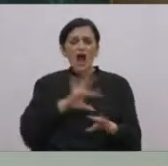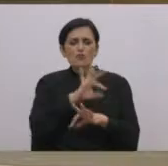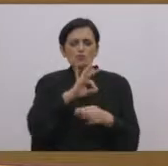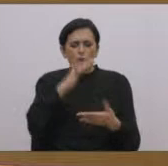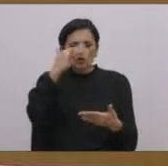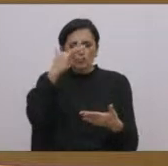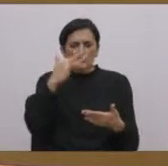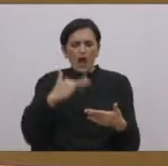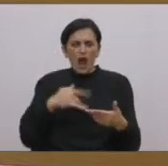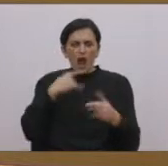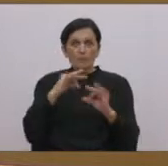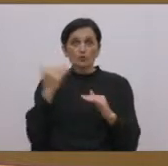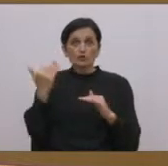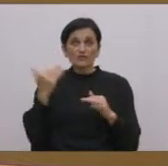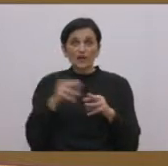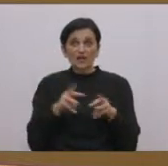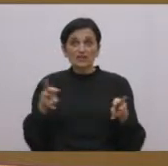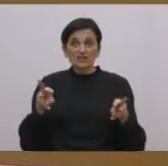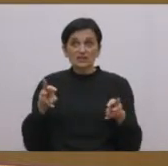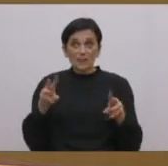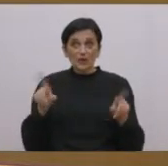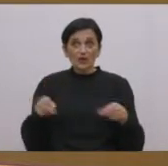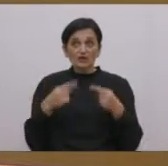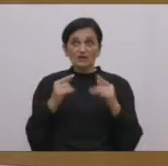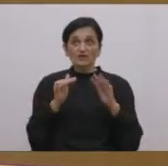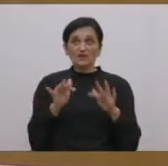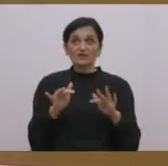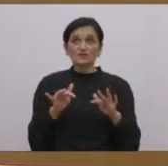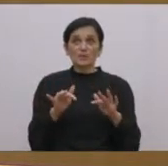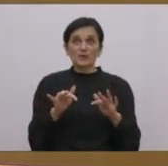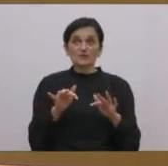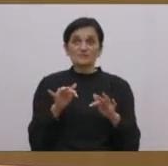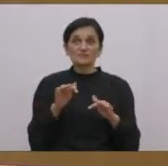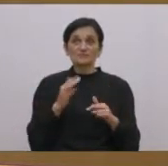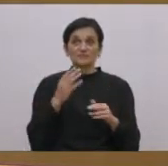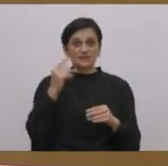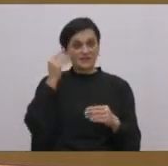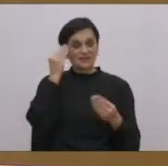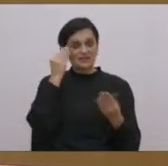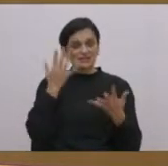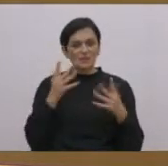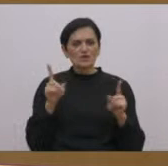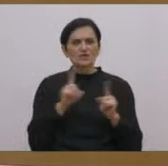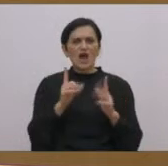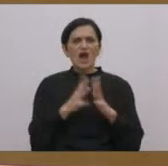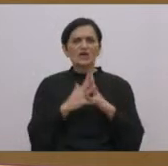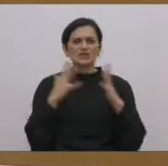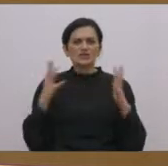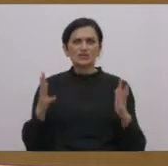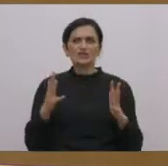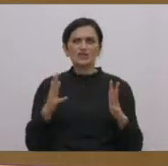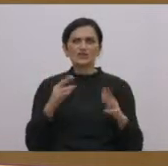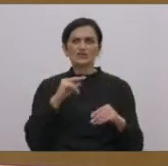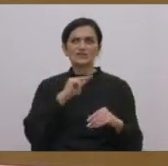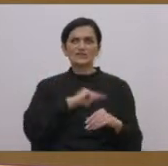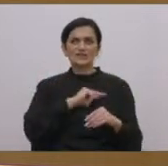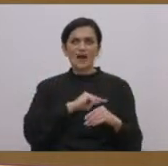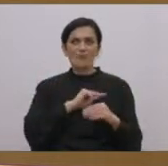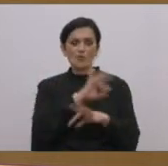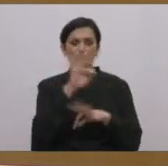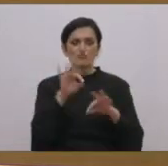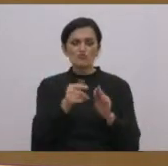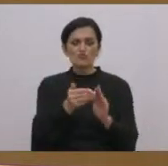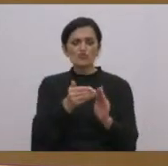რომელიც თქვენი სამინისტროს მიერ განხორციელდა და წარმოიდგენია რა კოლოსალური სამუშაო უდგა თითოეული პროექტის უკან